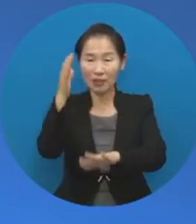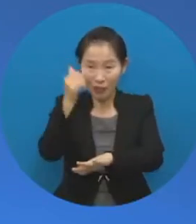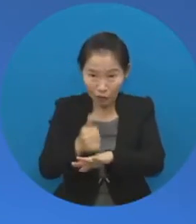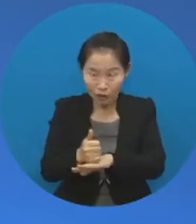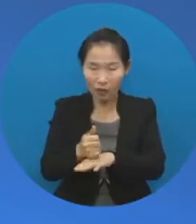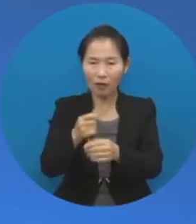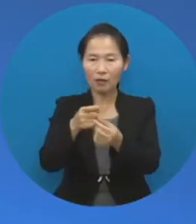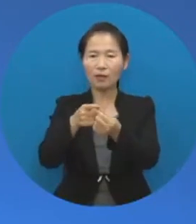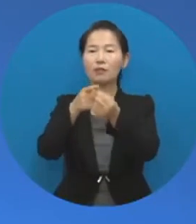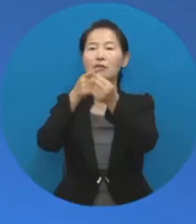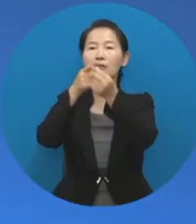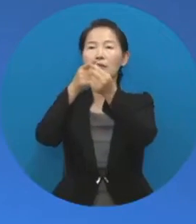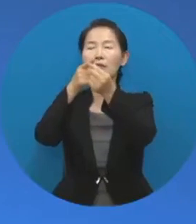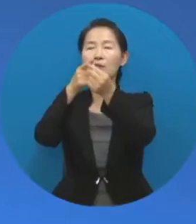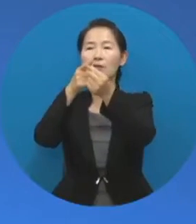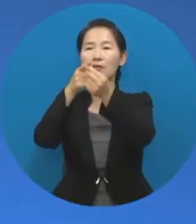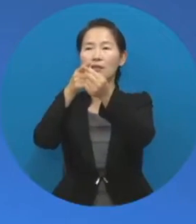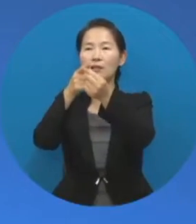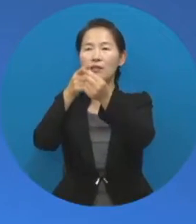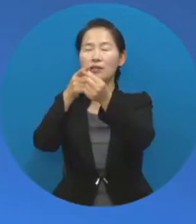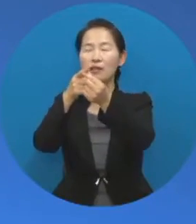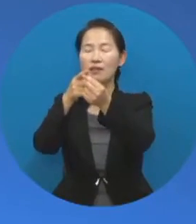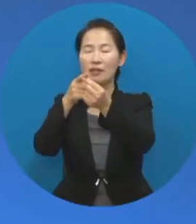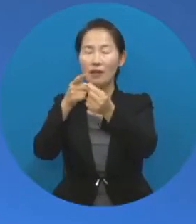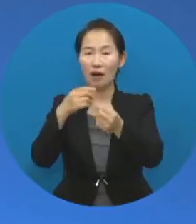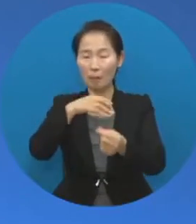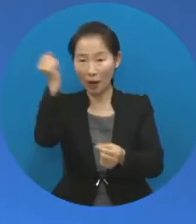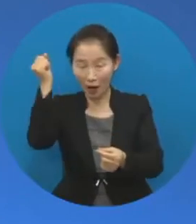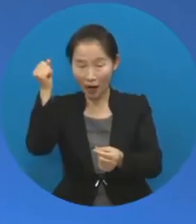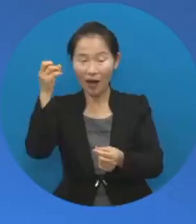그 실장님이 떨어지신 거예요.